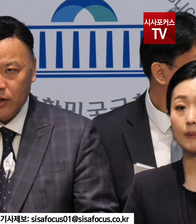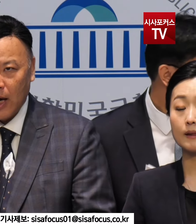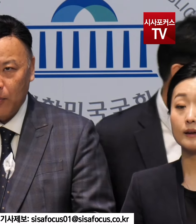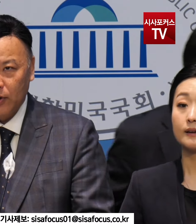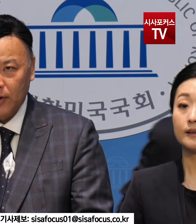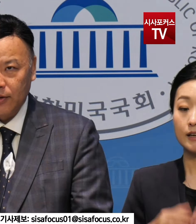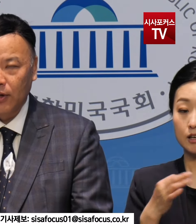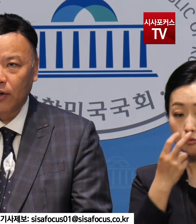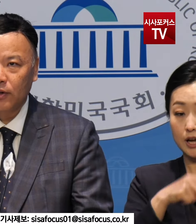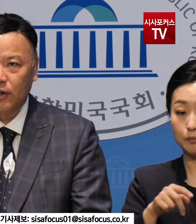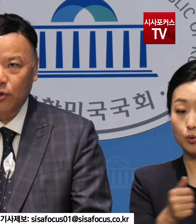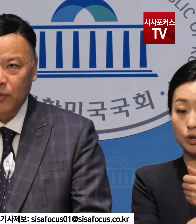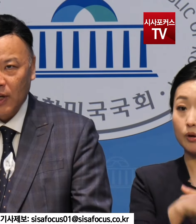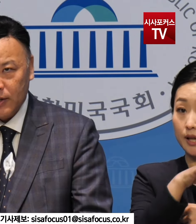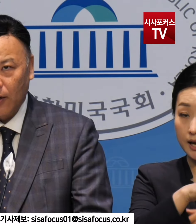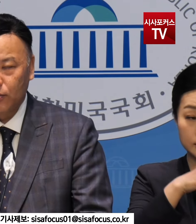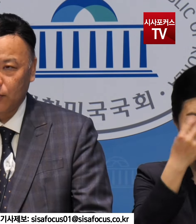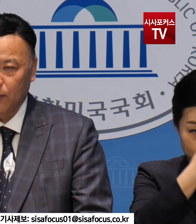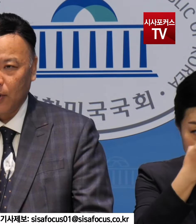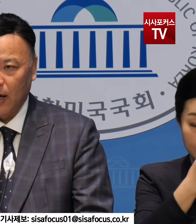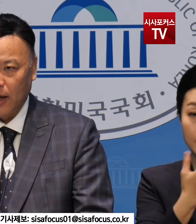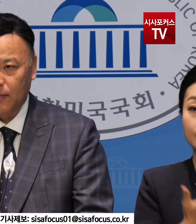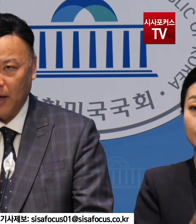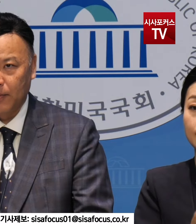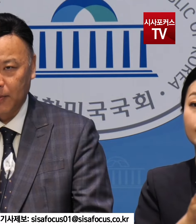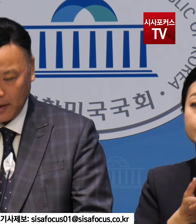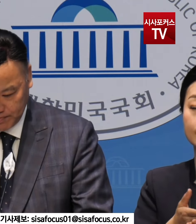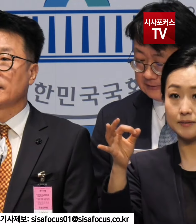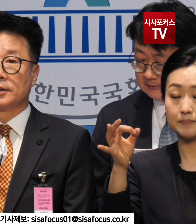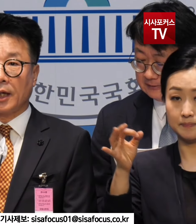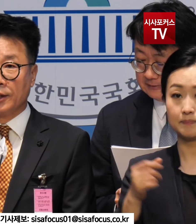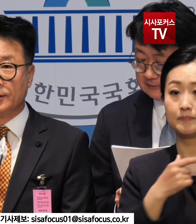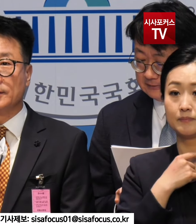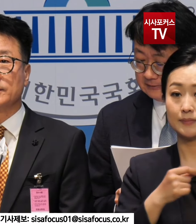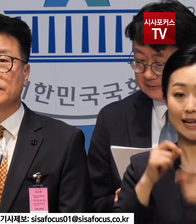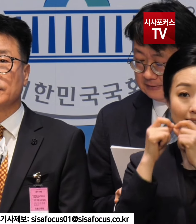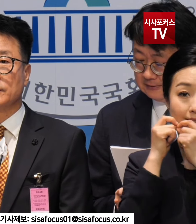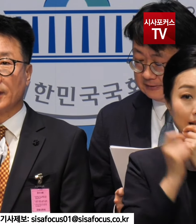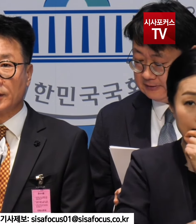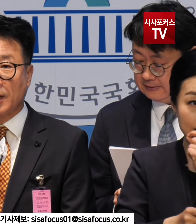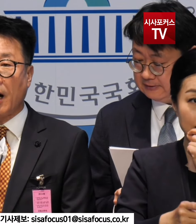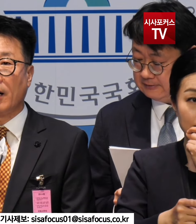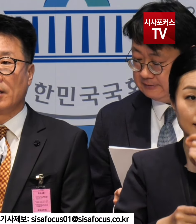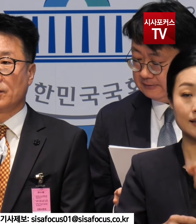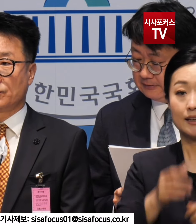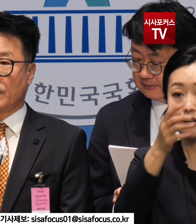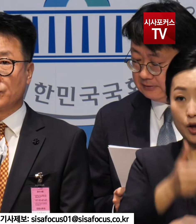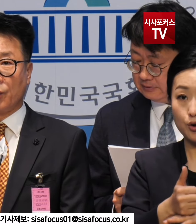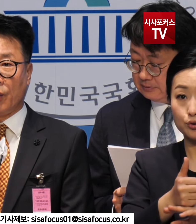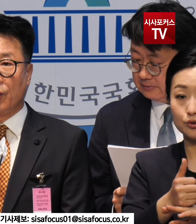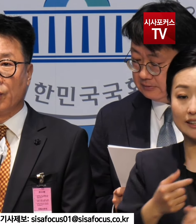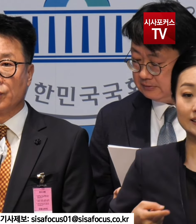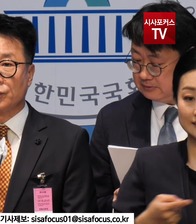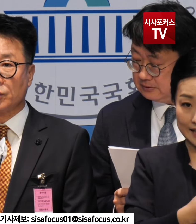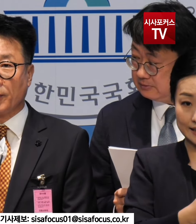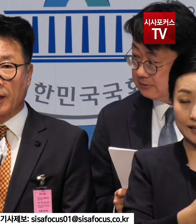이 금감원에서 이런 것들을 좀 챙겨주셨으면 하는 바람입니다. 사기는 살인이다.